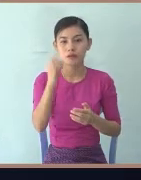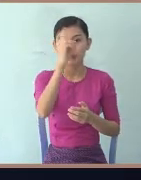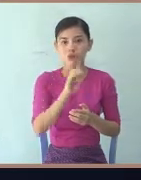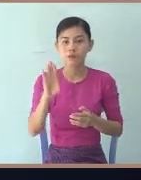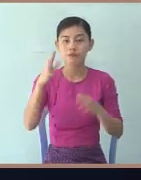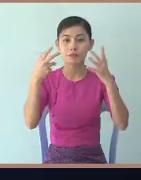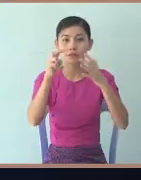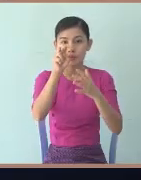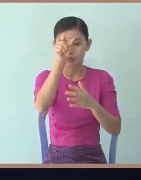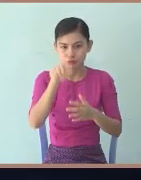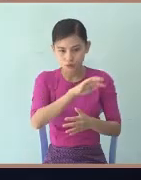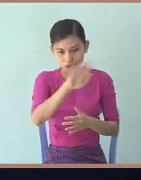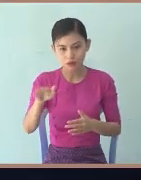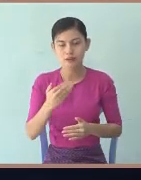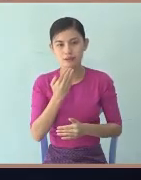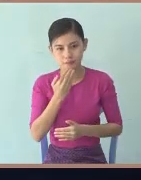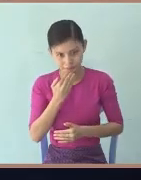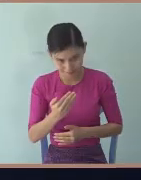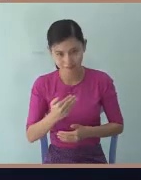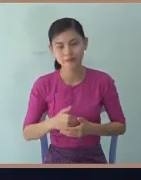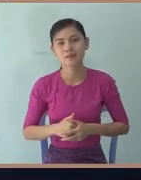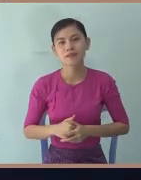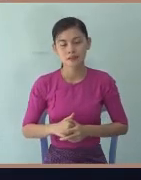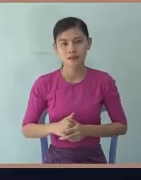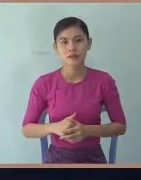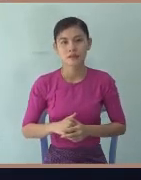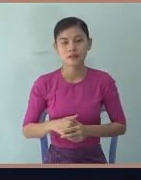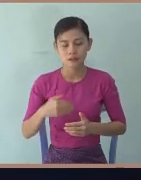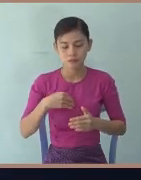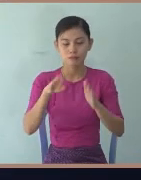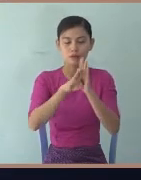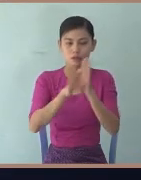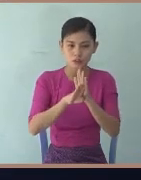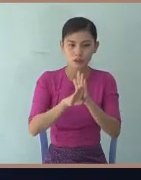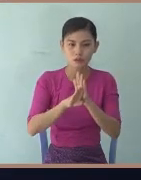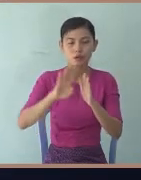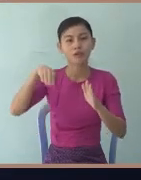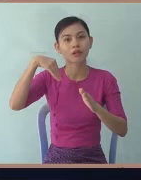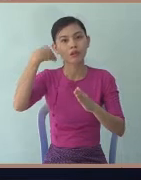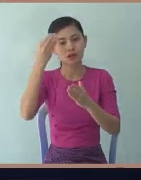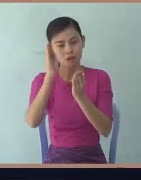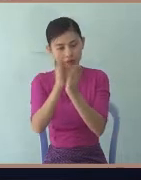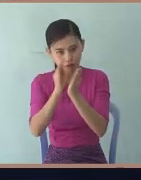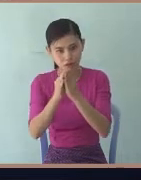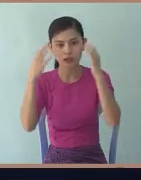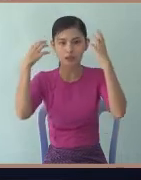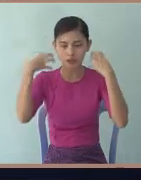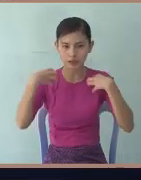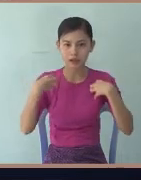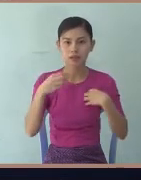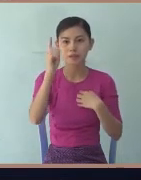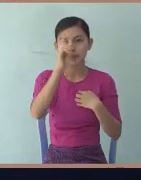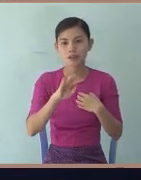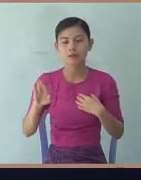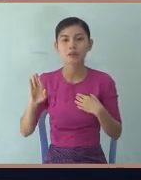ni mada, biaya itu alam gol le, tuwe jisu tesis barai si. Tomorrow season go, abang lebang kebiro, lama tau jana ingat ni rima,